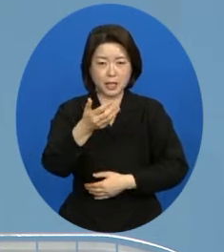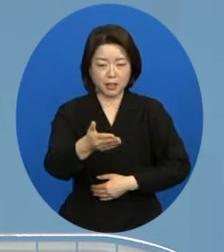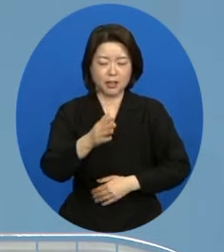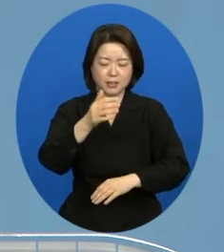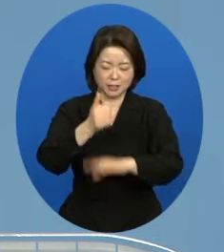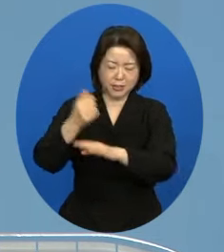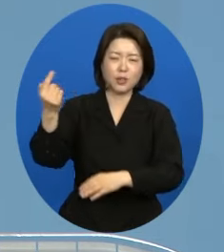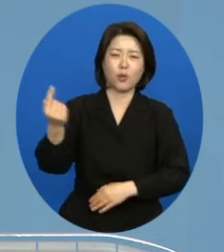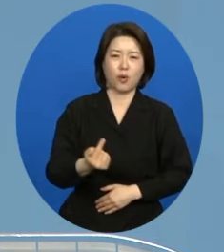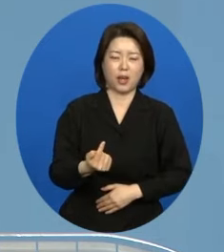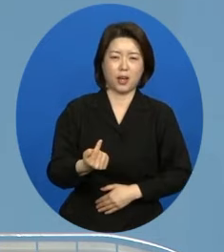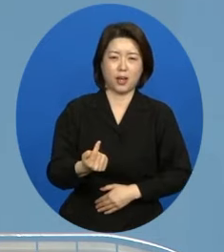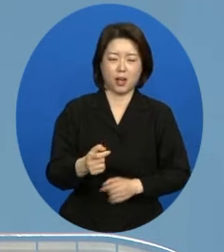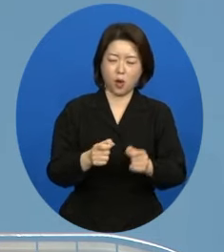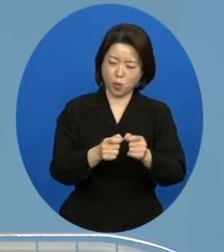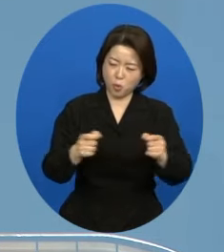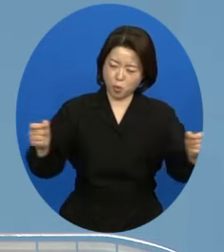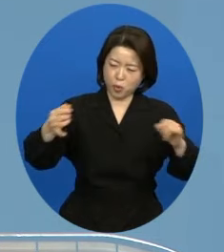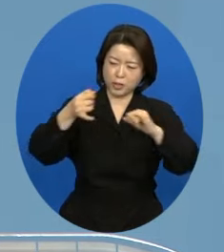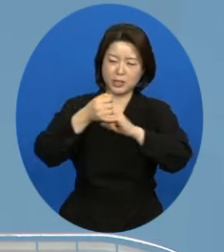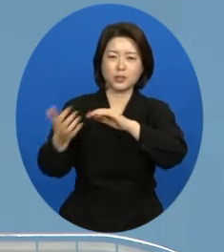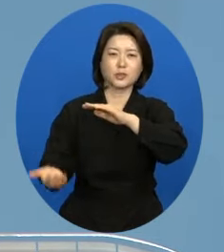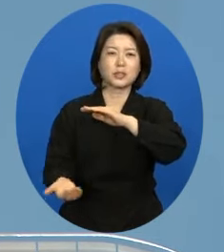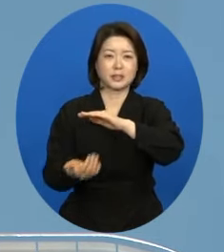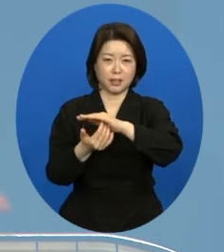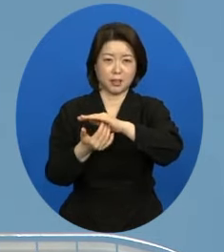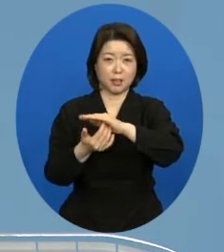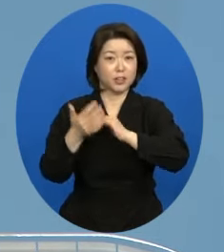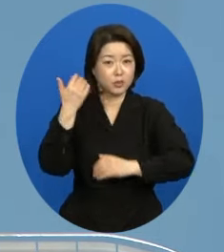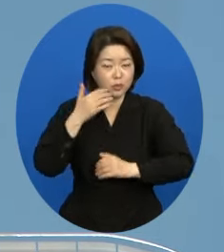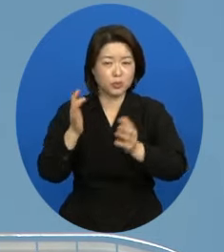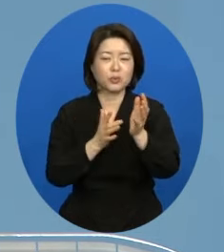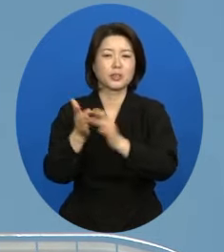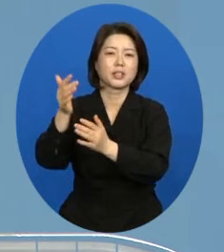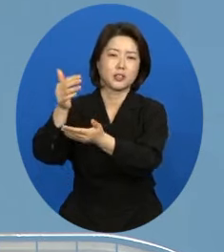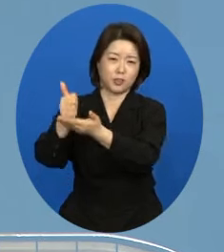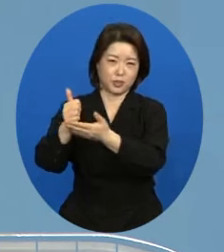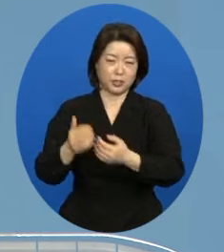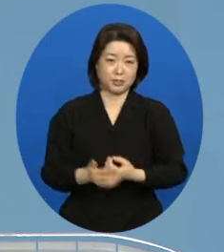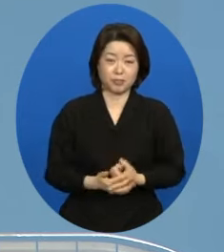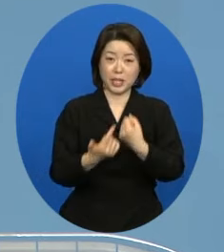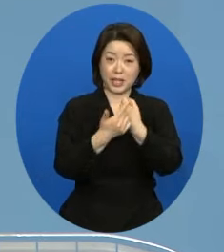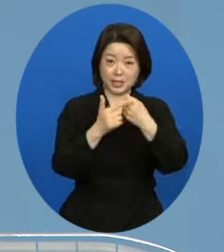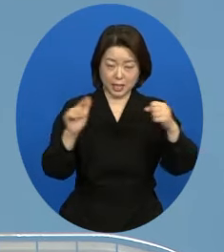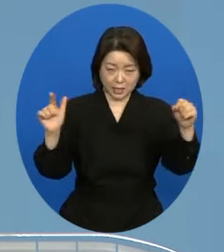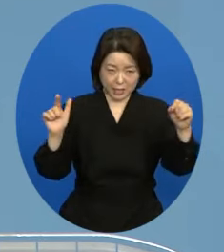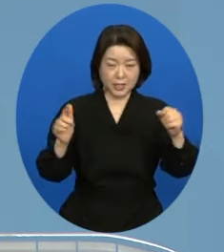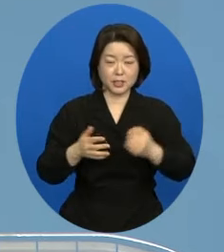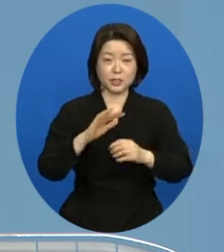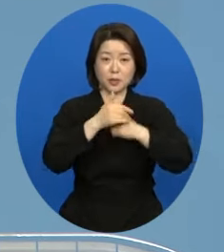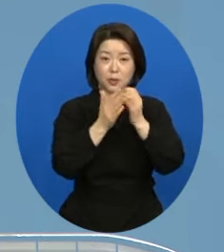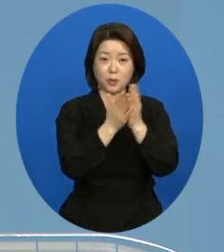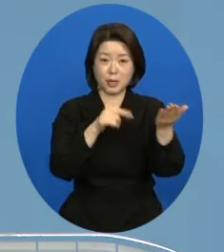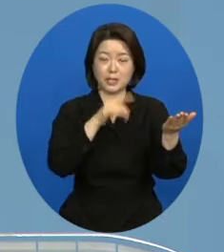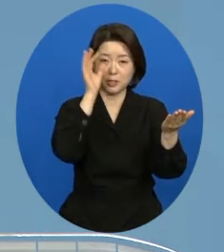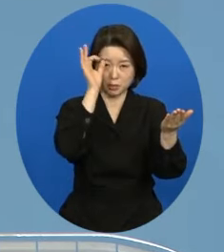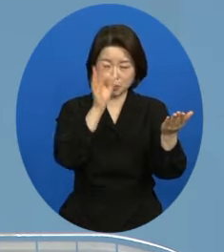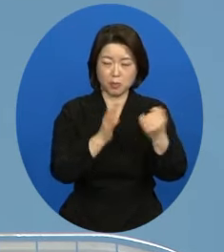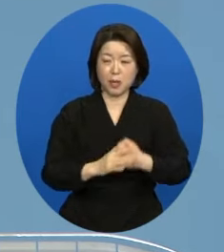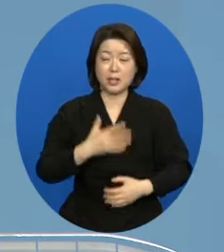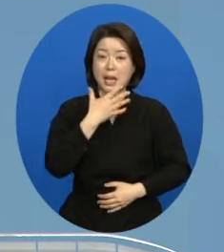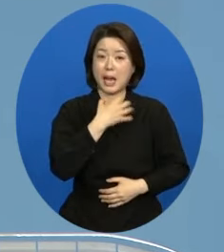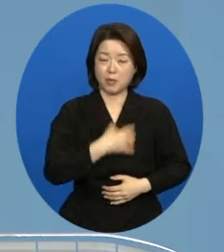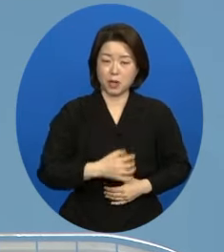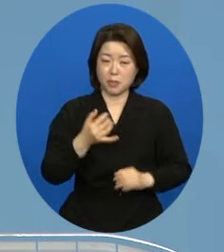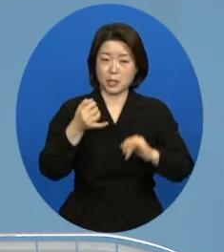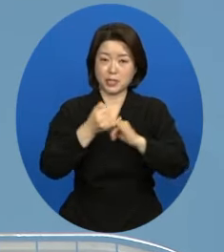오신 것이죠 오랜 약속의 성취가 예수님입니다 갈라디아서 3장 16절에 하나님께서 아브라함에게 속던